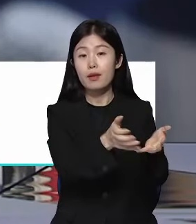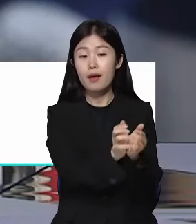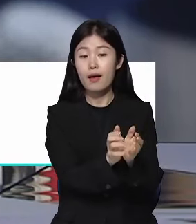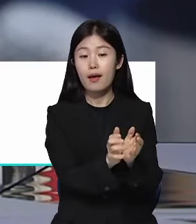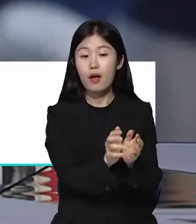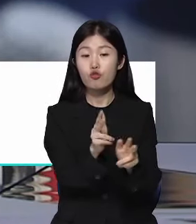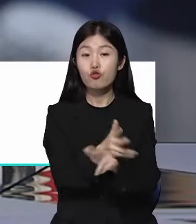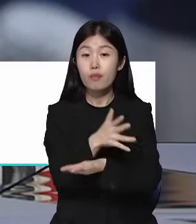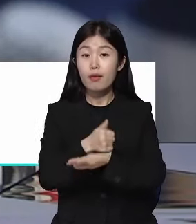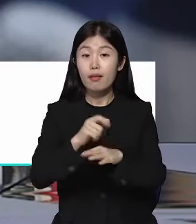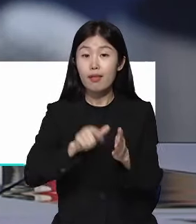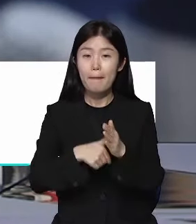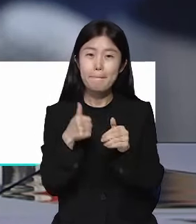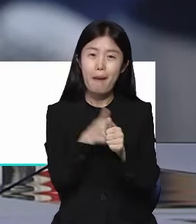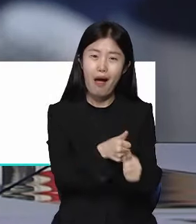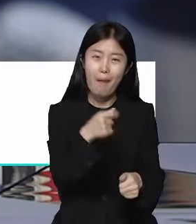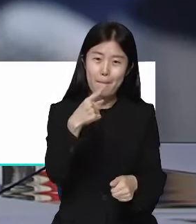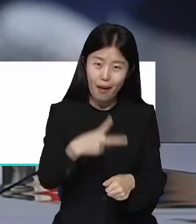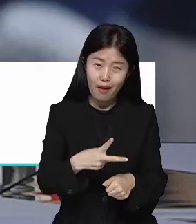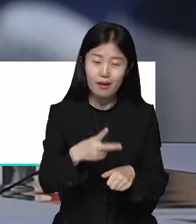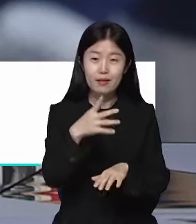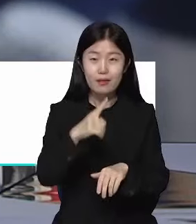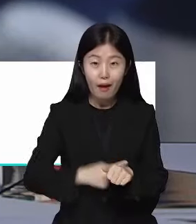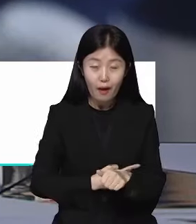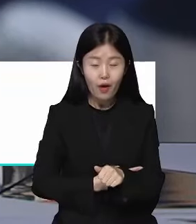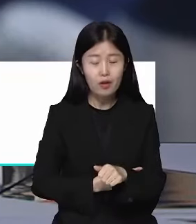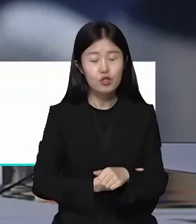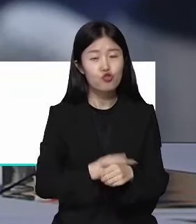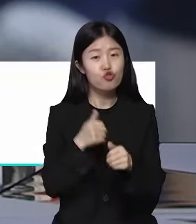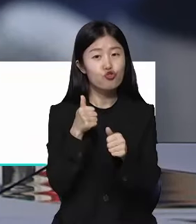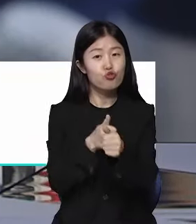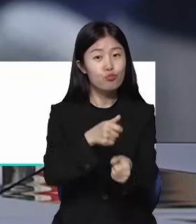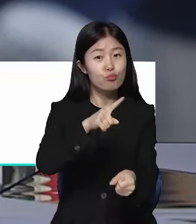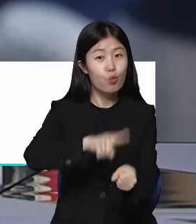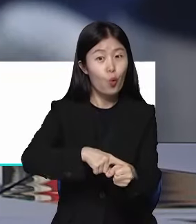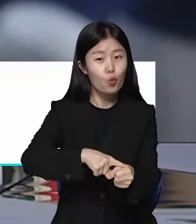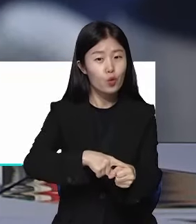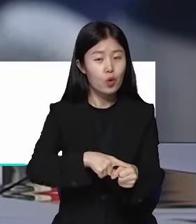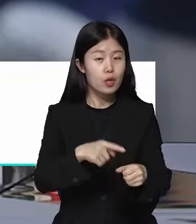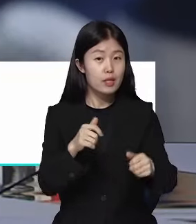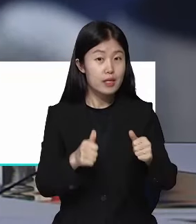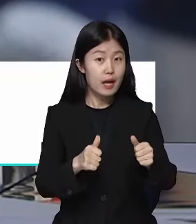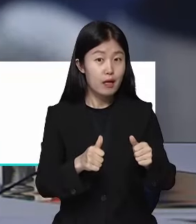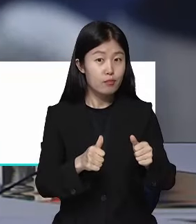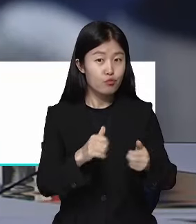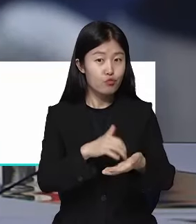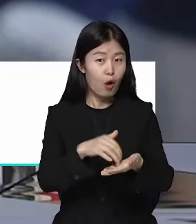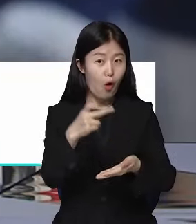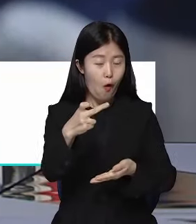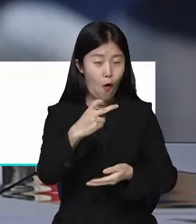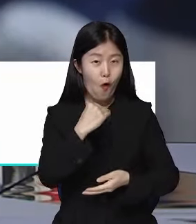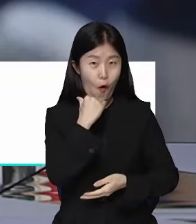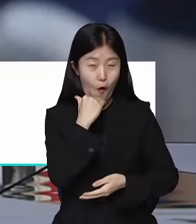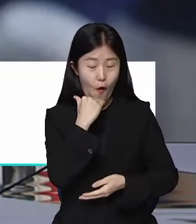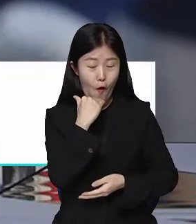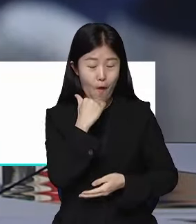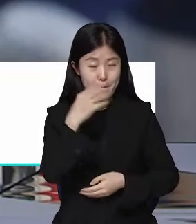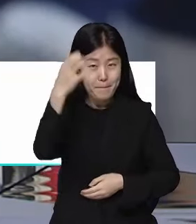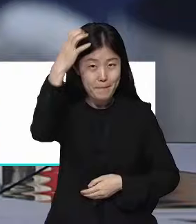장식한 기아는 매직 넘버를 12까지 줄이며 정규 시즌 우승에 한 걸음 더 다가갔습니다. 정희승